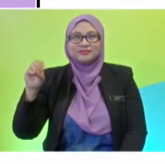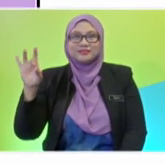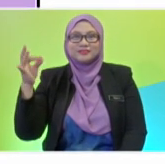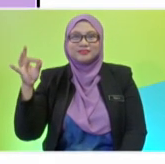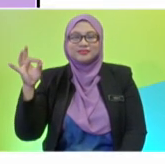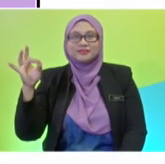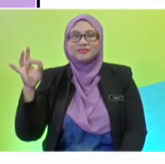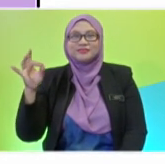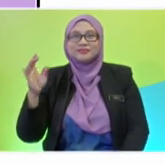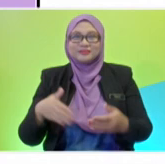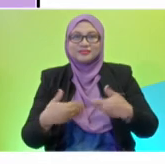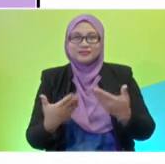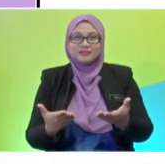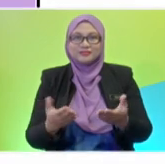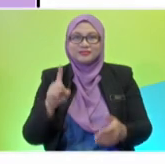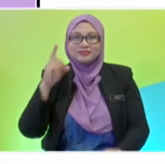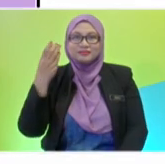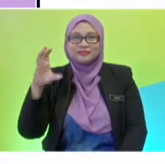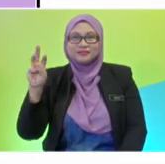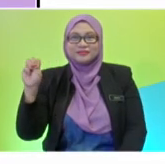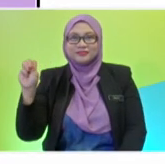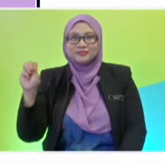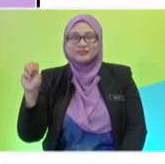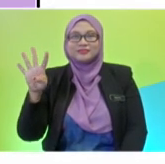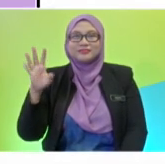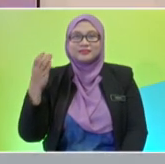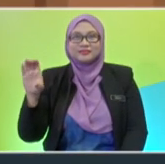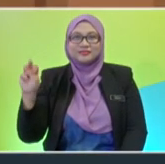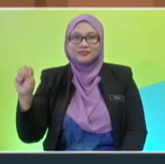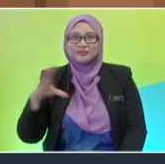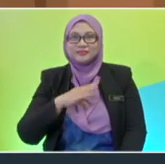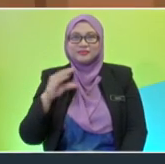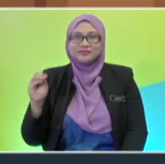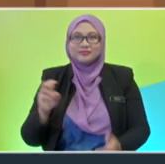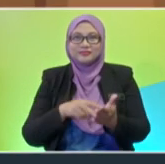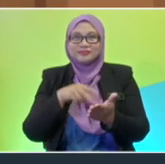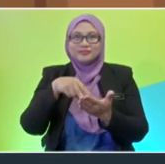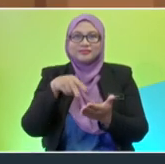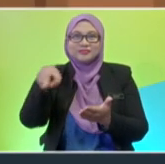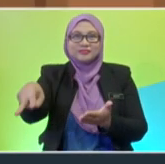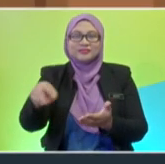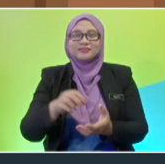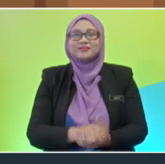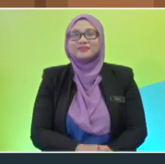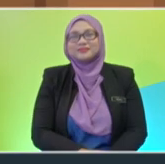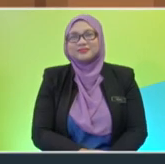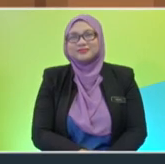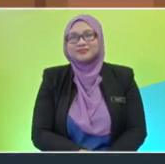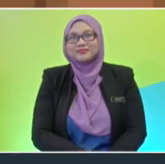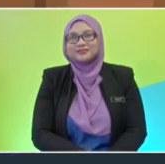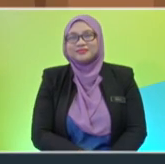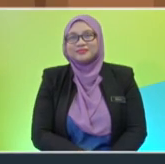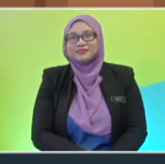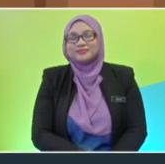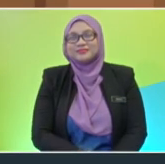bagi acara 100 Mito 400 Mito dan lompat jauh yang